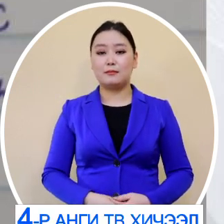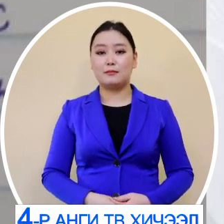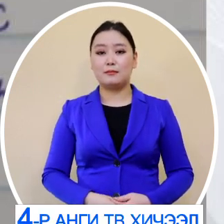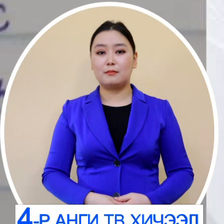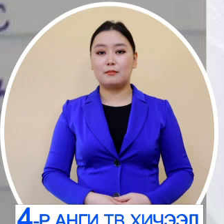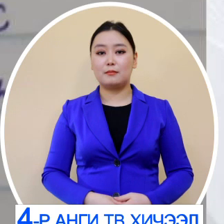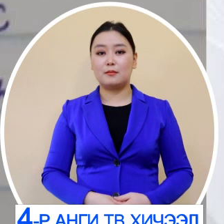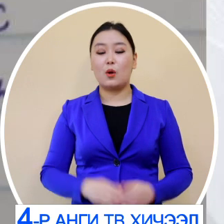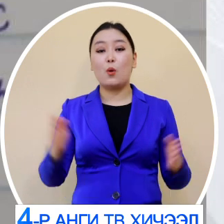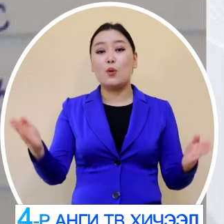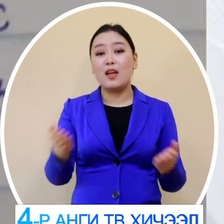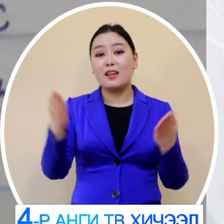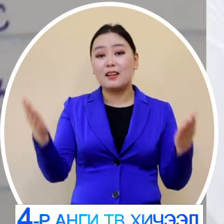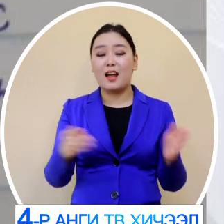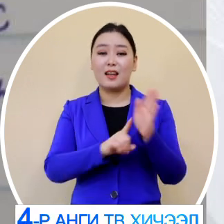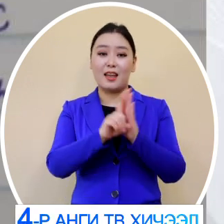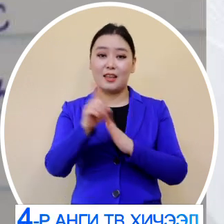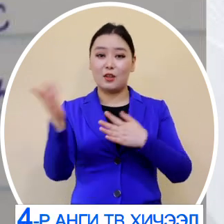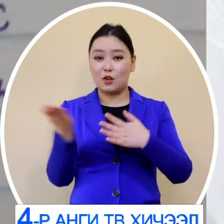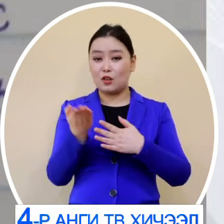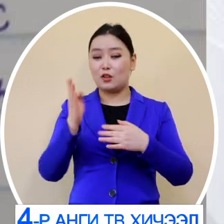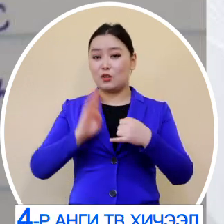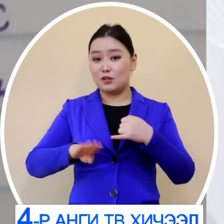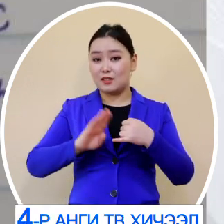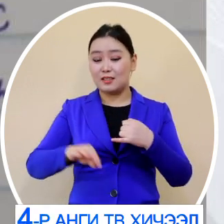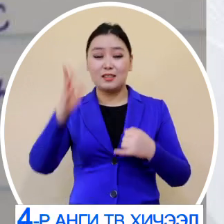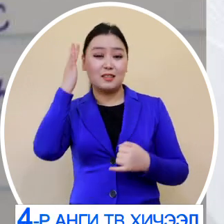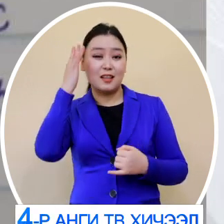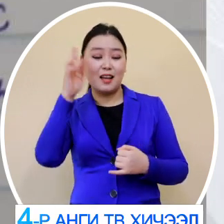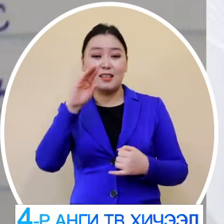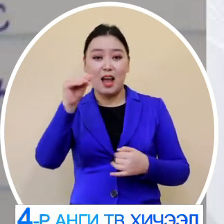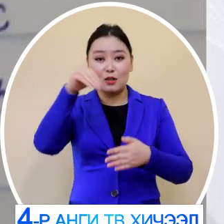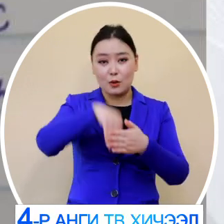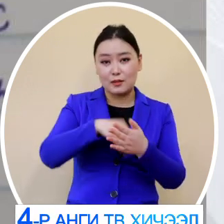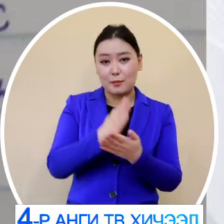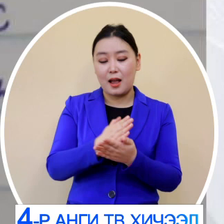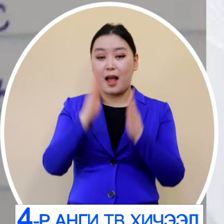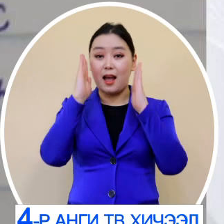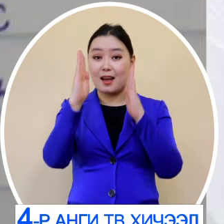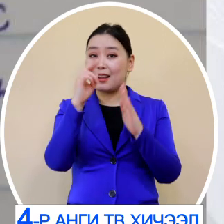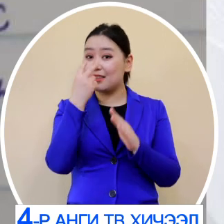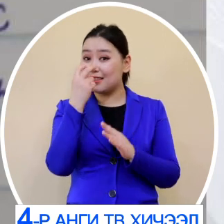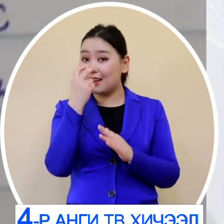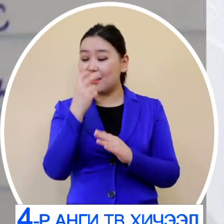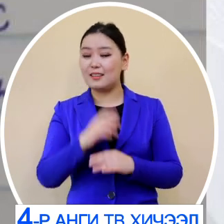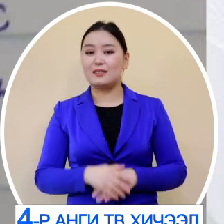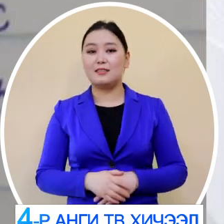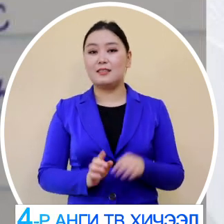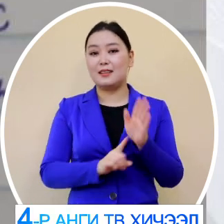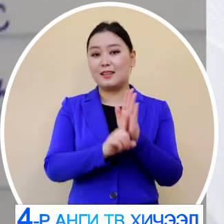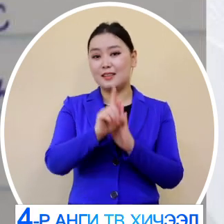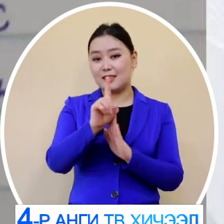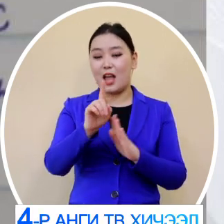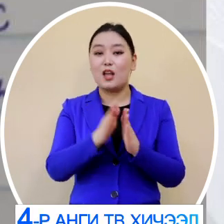За уриалгаа эхлэл гол төгсгөл хэсэгтээ санаагаа хэрхэн байрлуулсныг мөн анхааран ажиглаарай. За эхлэл